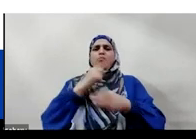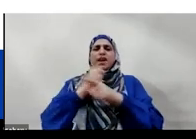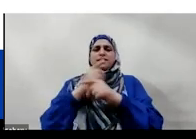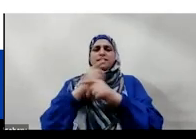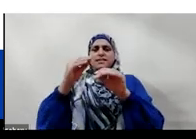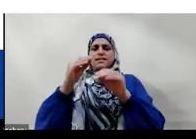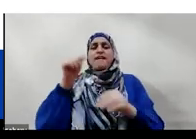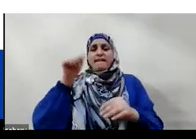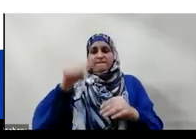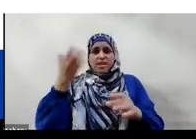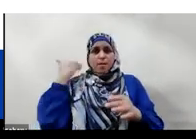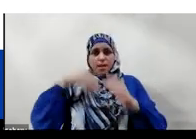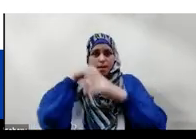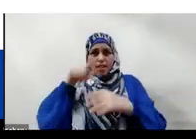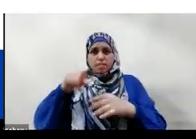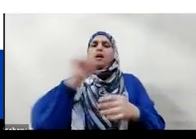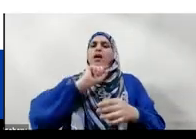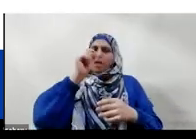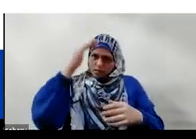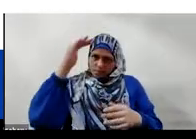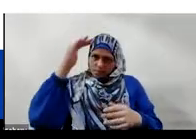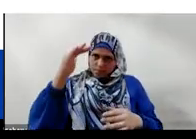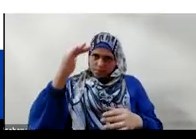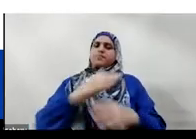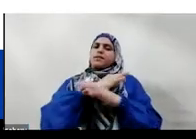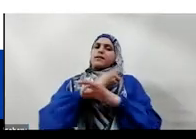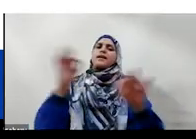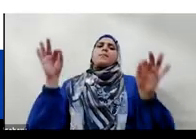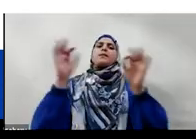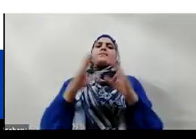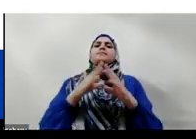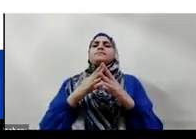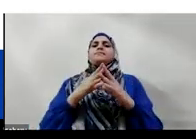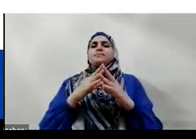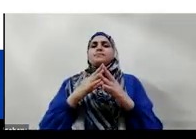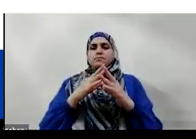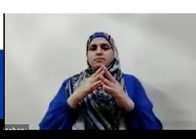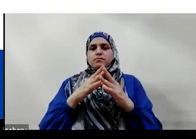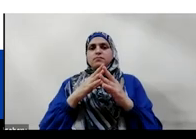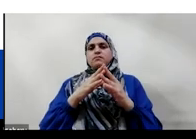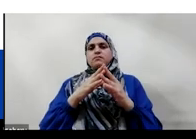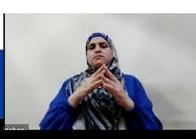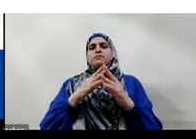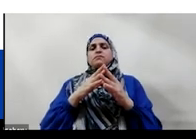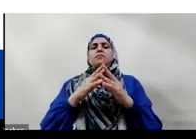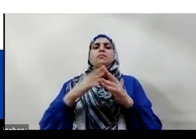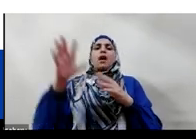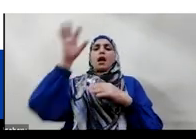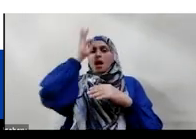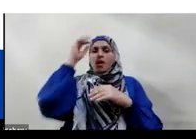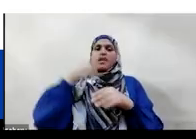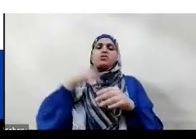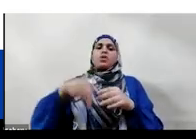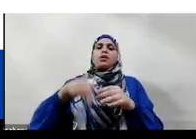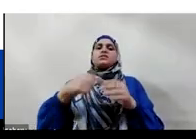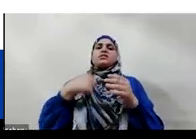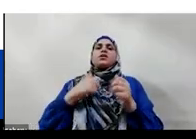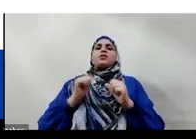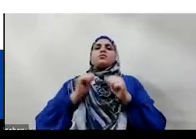البوزيشنز والتيتشنج بوزيشن اللي انا شغلتهم في الفترة السابقة. لو أنا حاليا بشارك في أي